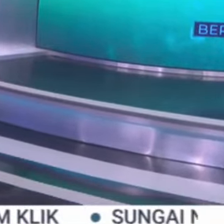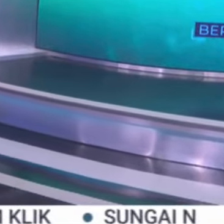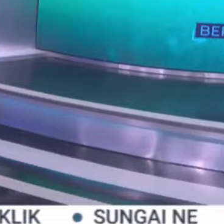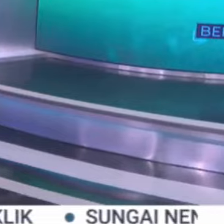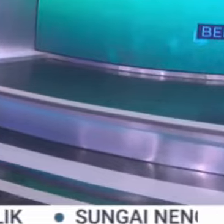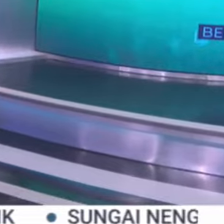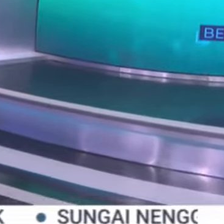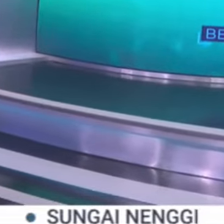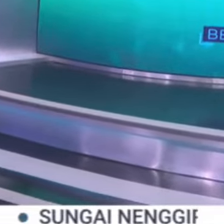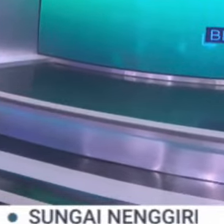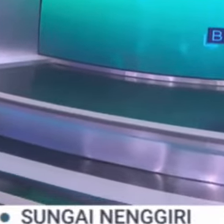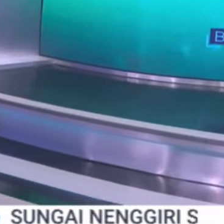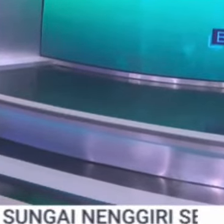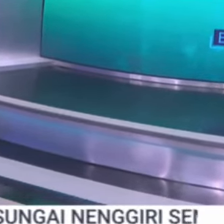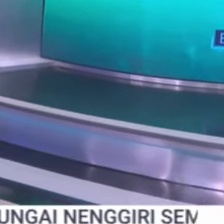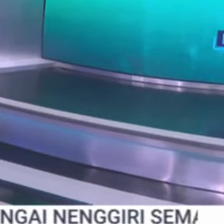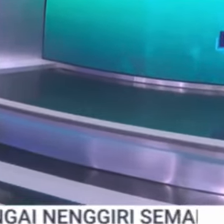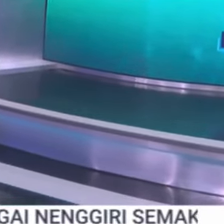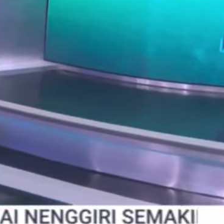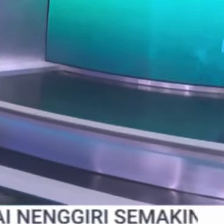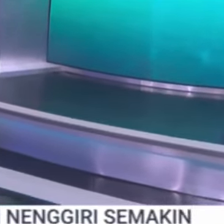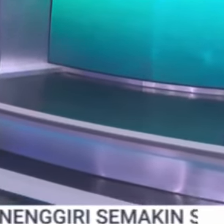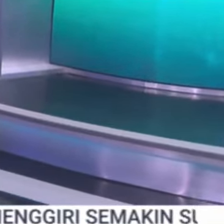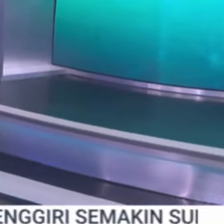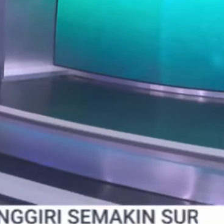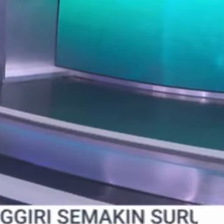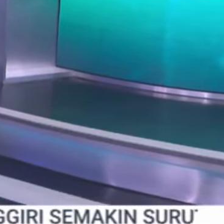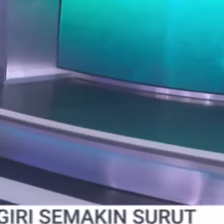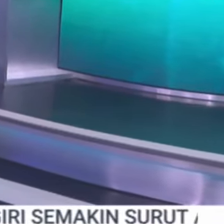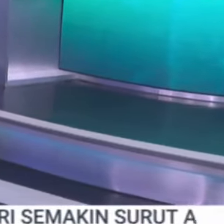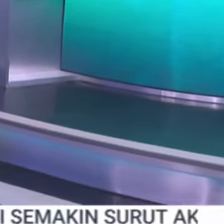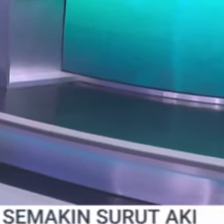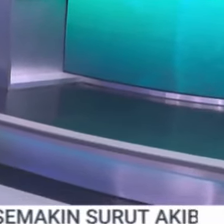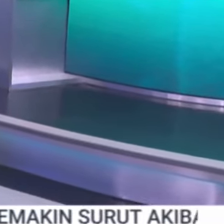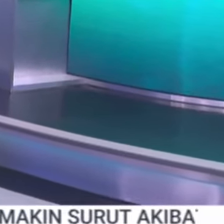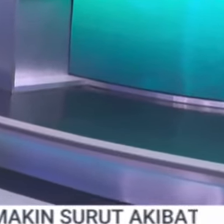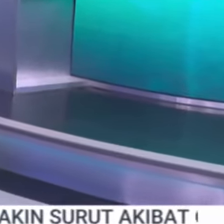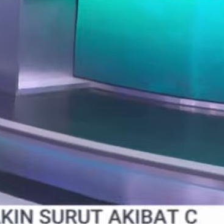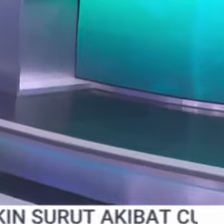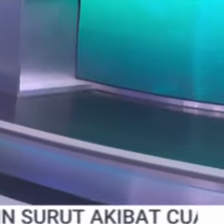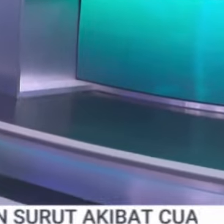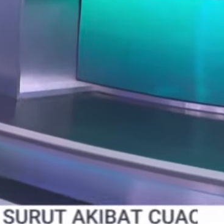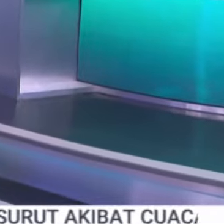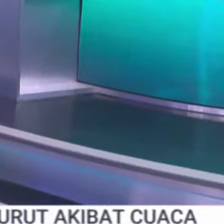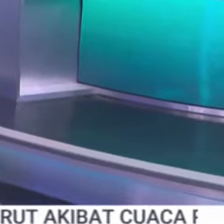lintas langsung petang ini. Kita bersama Sabah, Sarawak dan juga Terengganu.